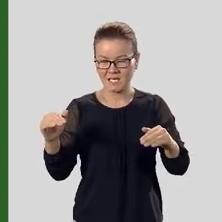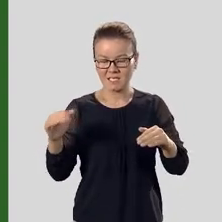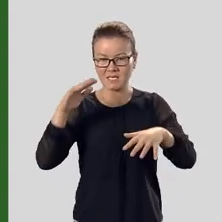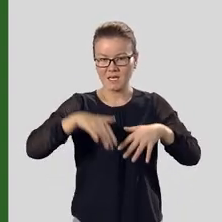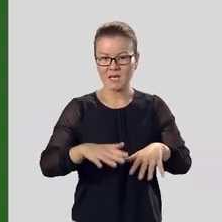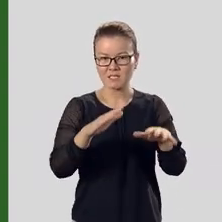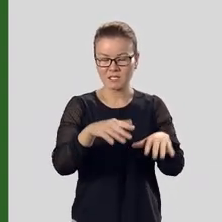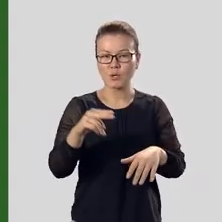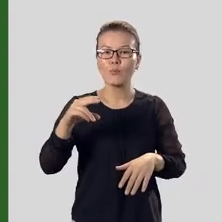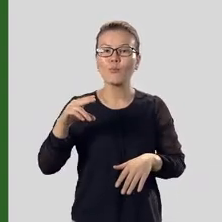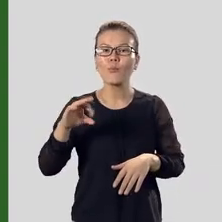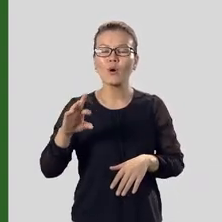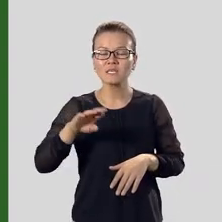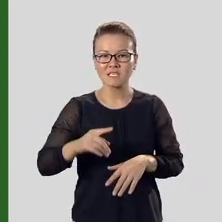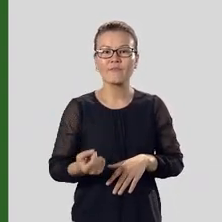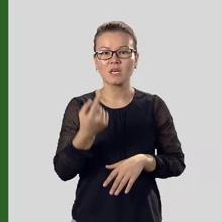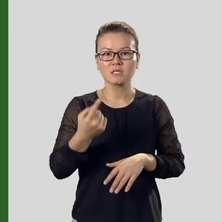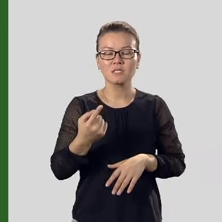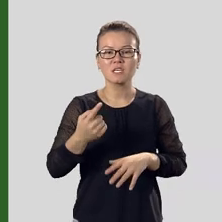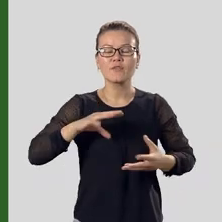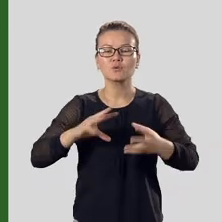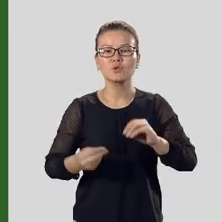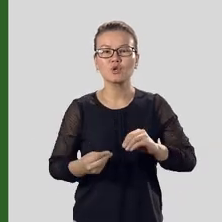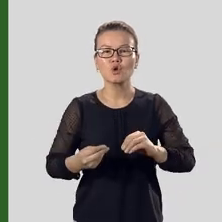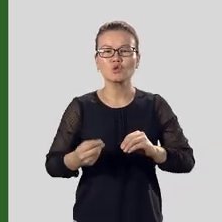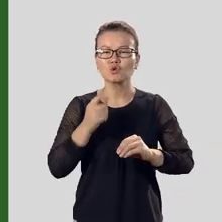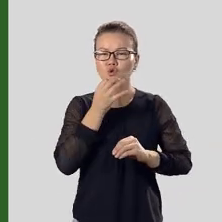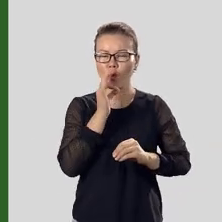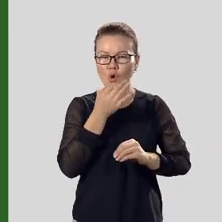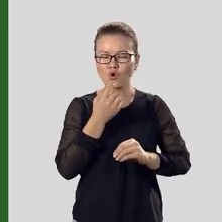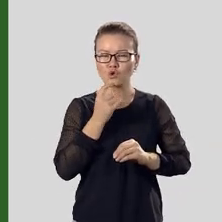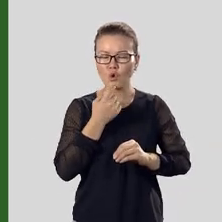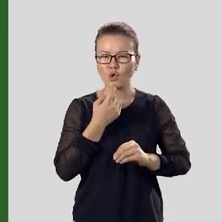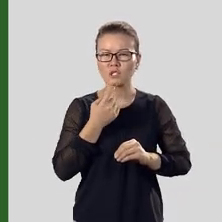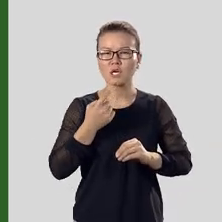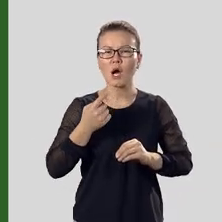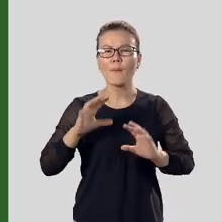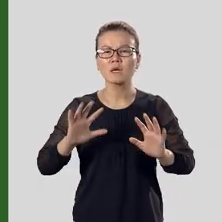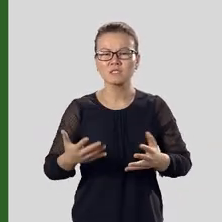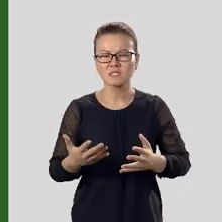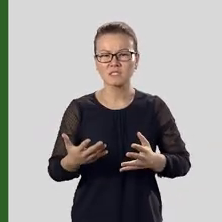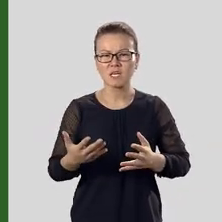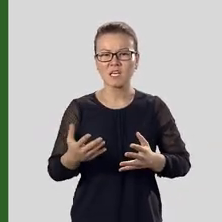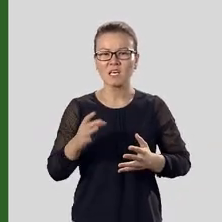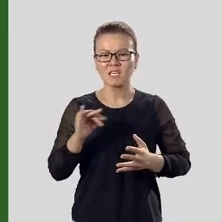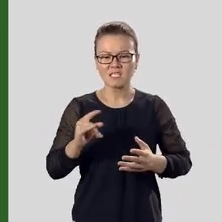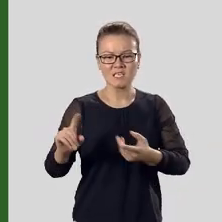Тихоокеанский пояс возник в результате сложных процессов воздействия нескольких